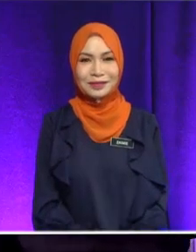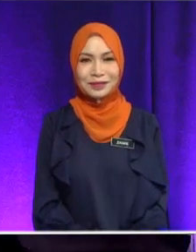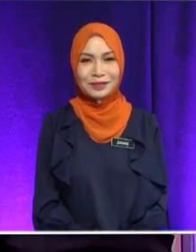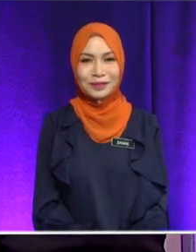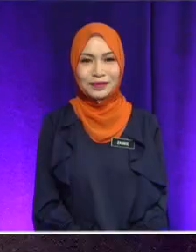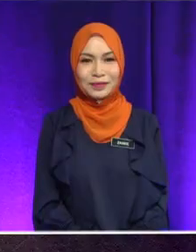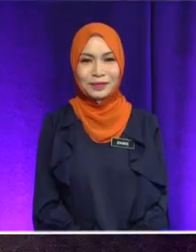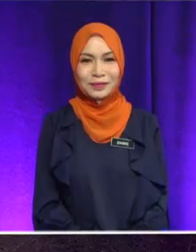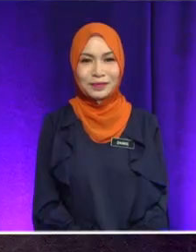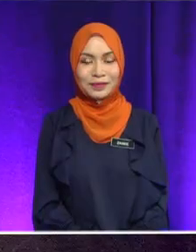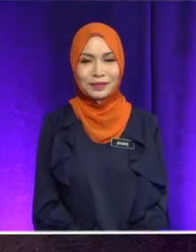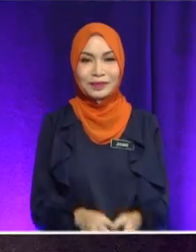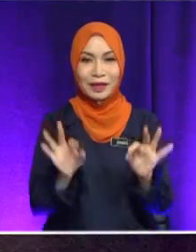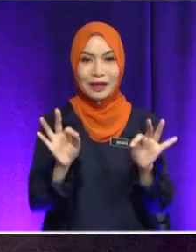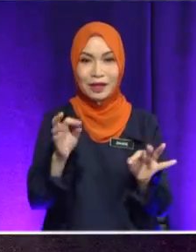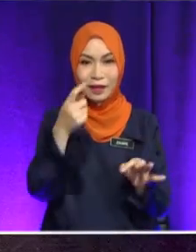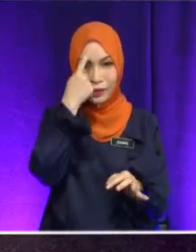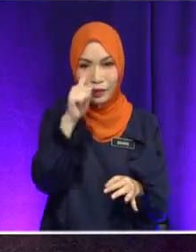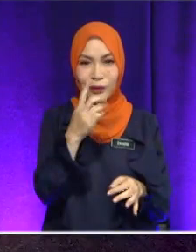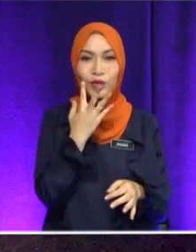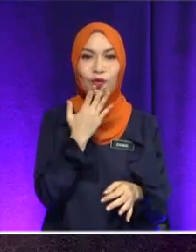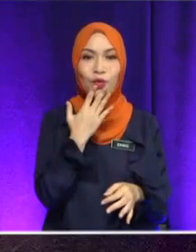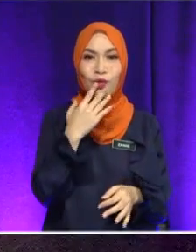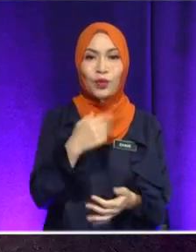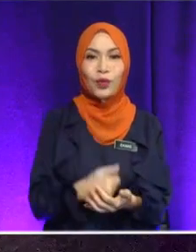kalau untuk wanita